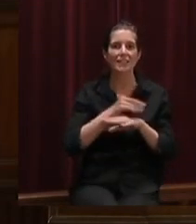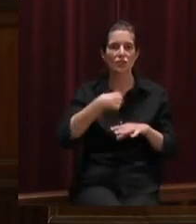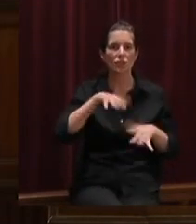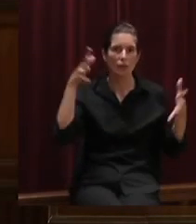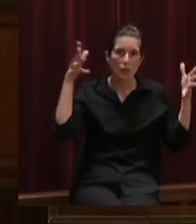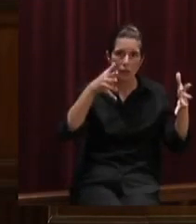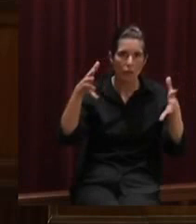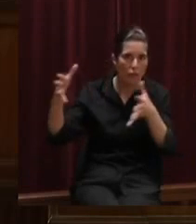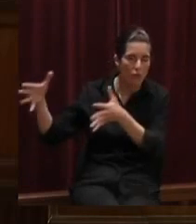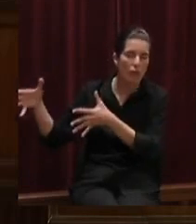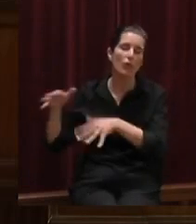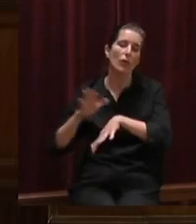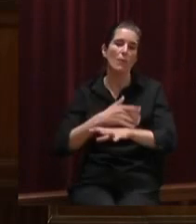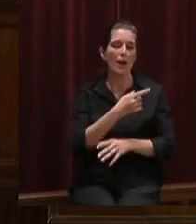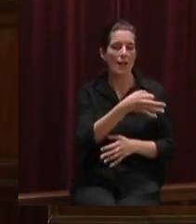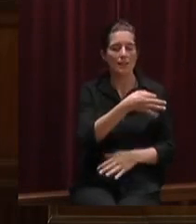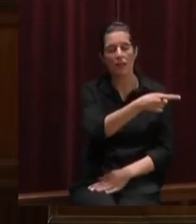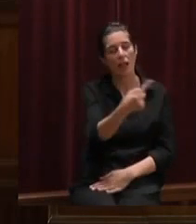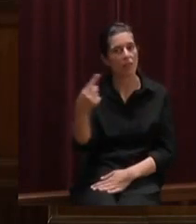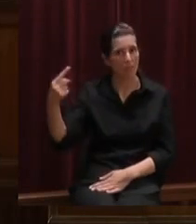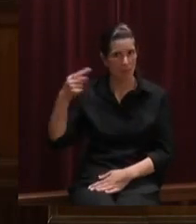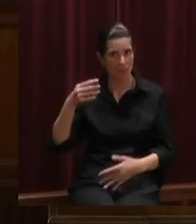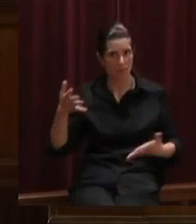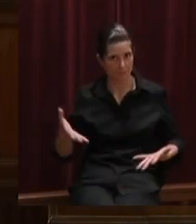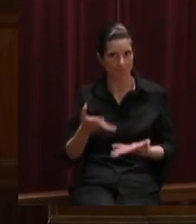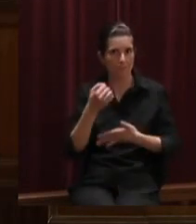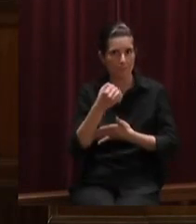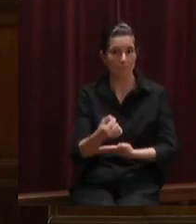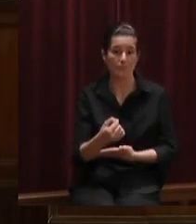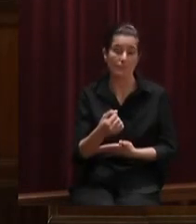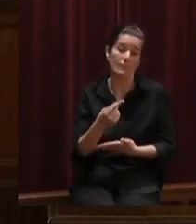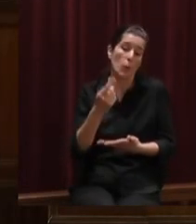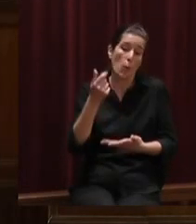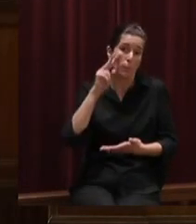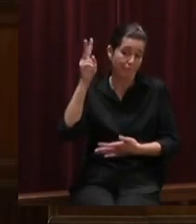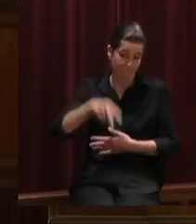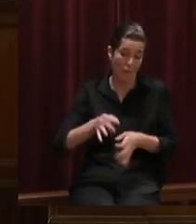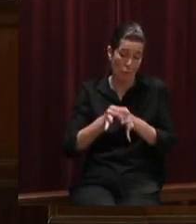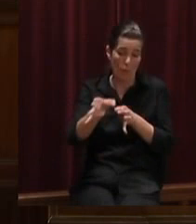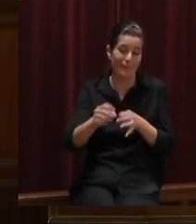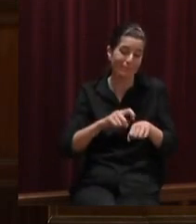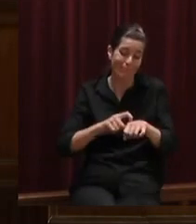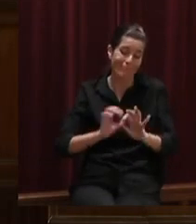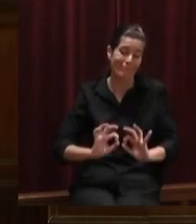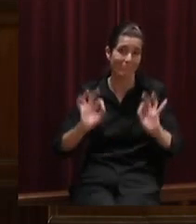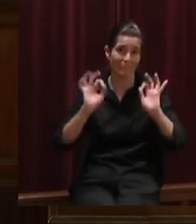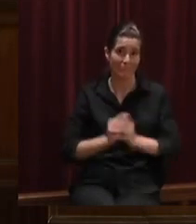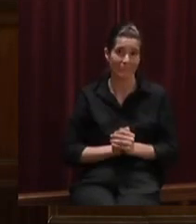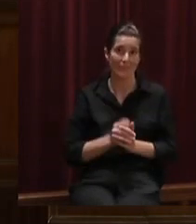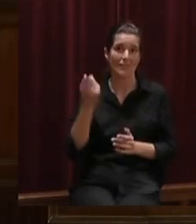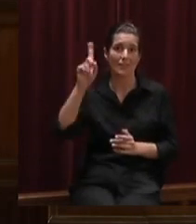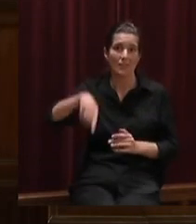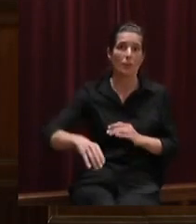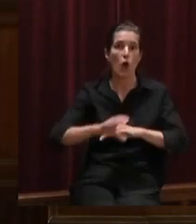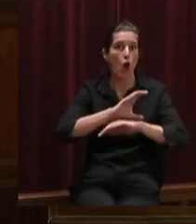govern de cada illa, reconeixent la singularitat de forma entera i enfortint l'acció de la resta de consells insulars,